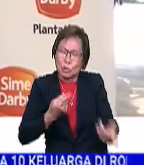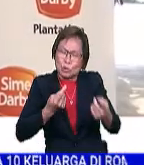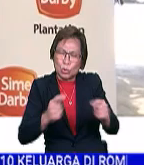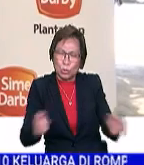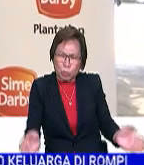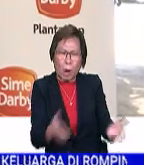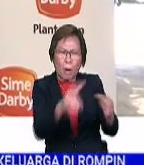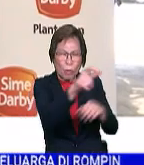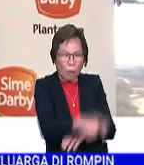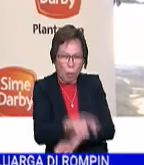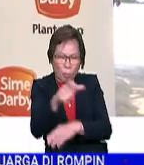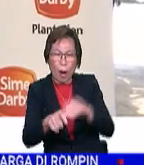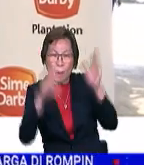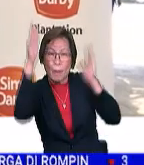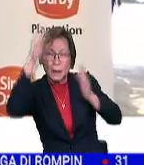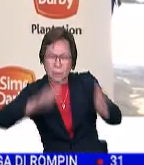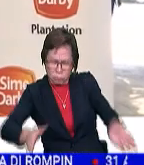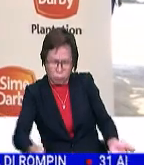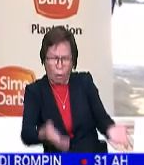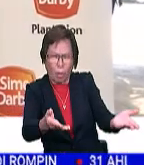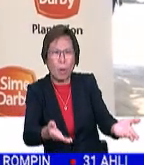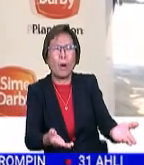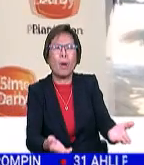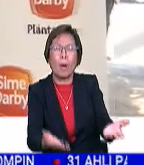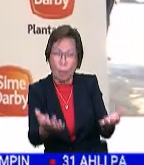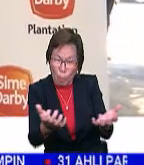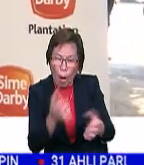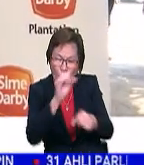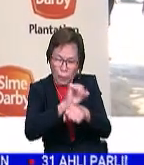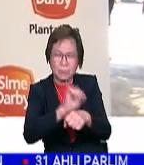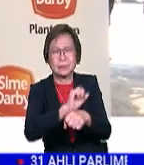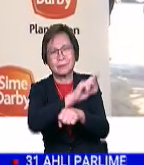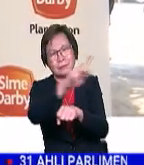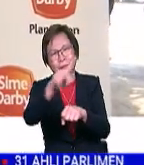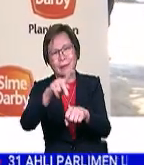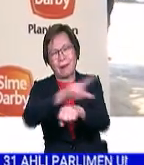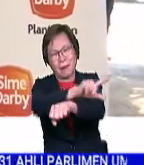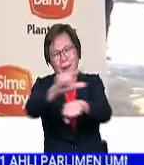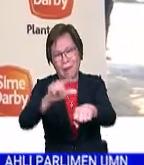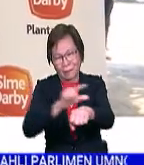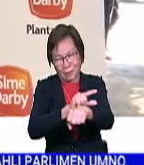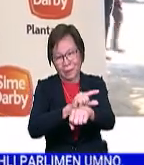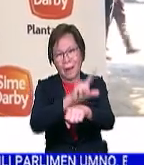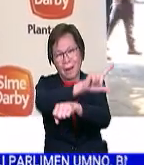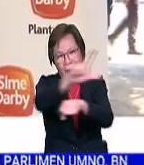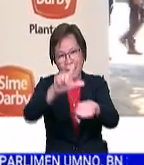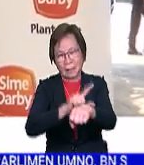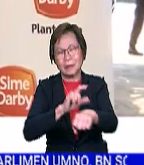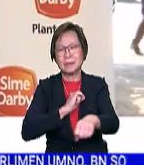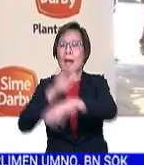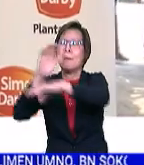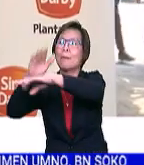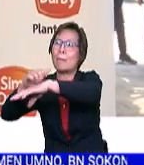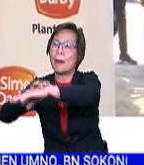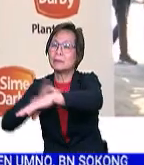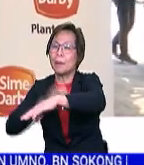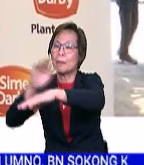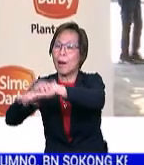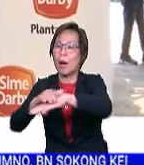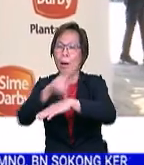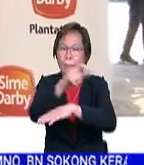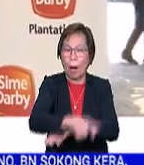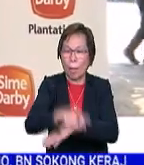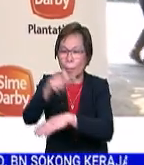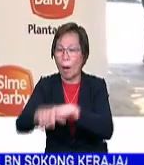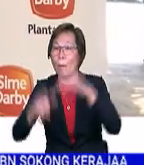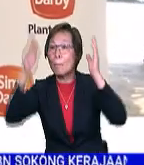untuk penduduk Malaysia ini lebih mahu bekerja di ladang. Jadi saya menyerulah kepada penduduk-penduduk